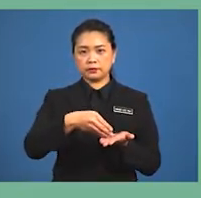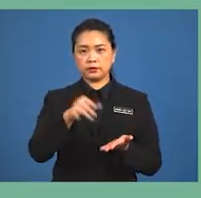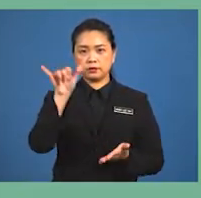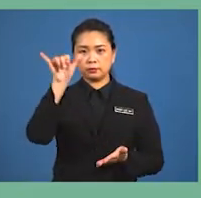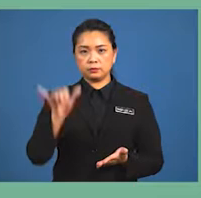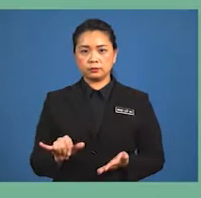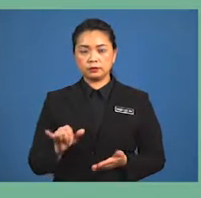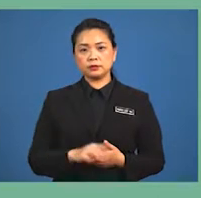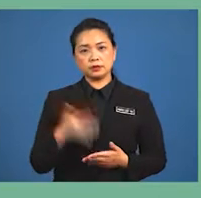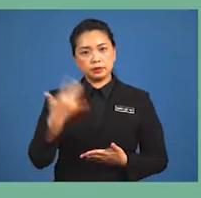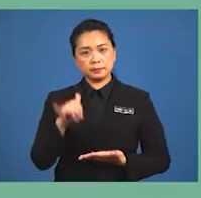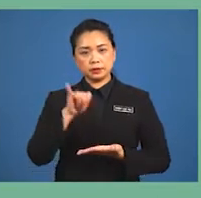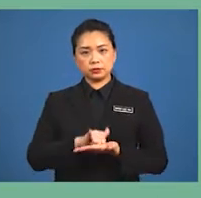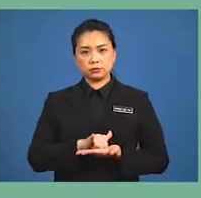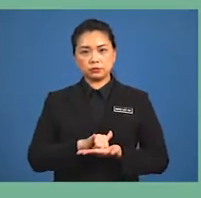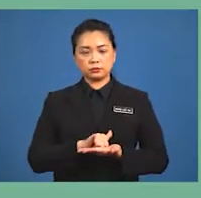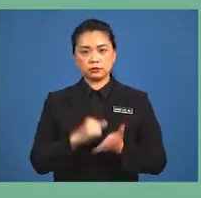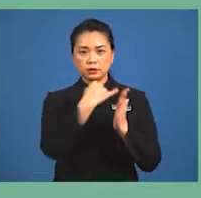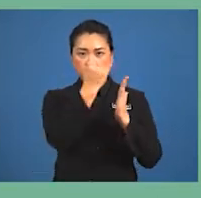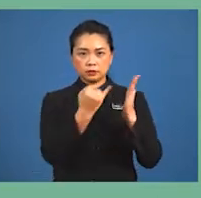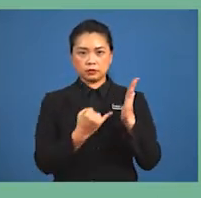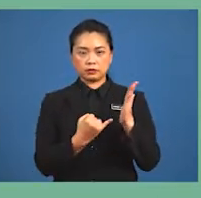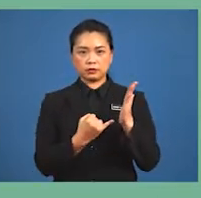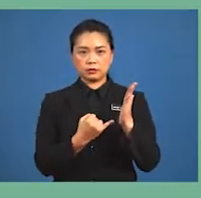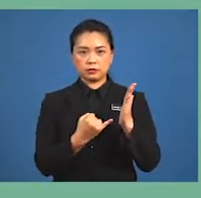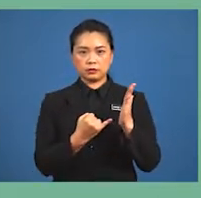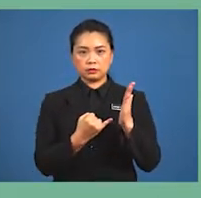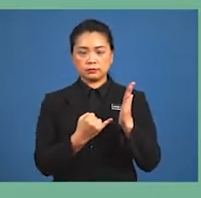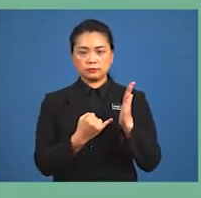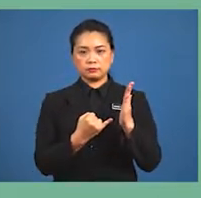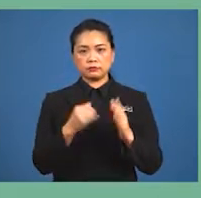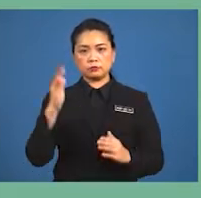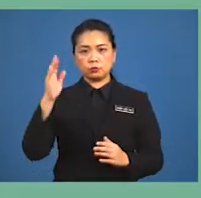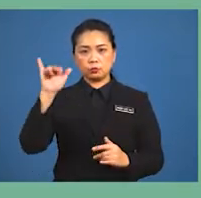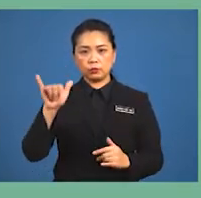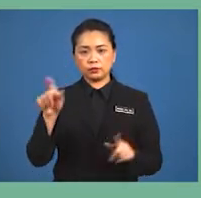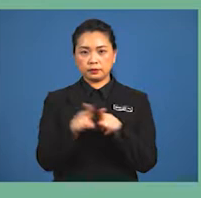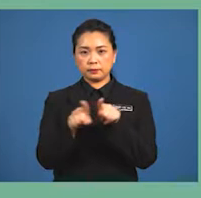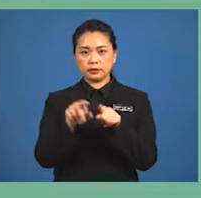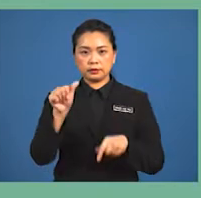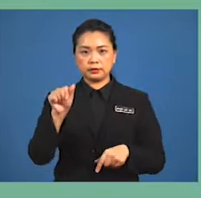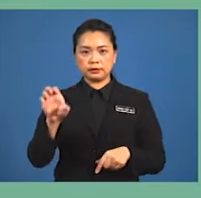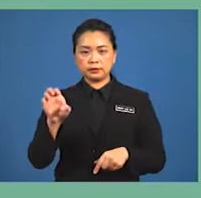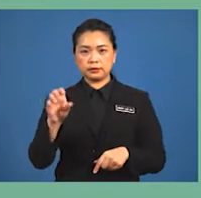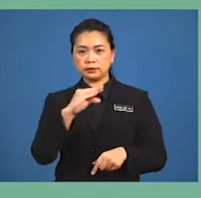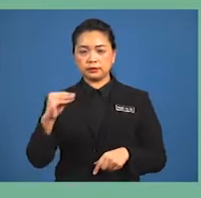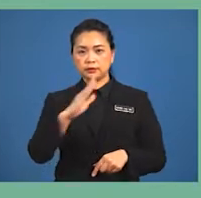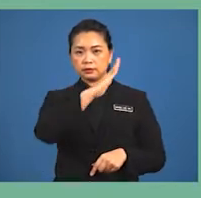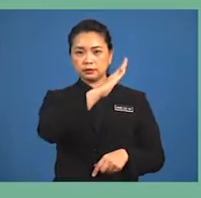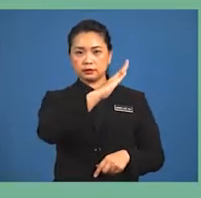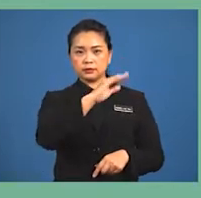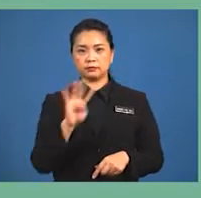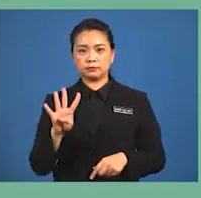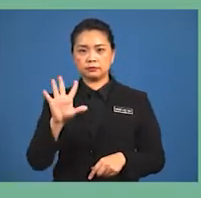Y. Seterusnya, lakarkan keluk Y sama dengan AE dengan kecundungan